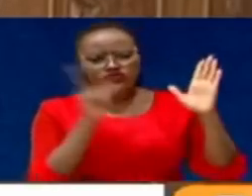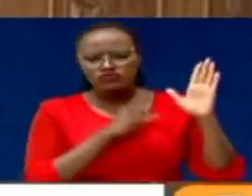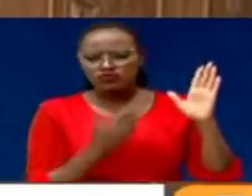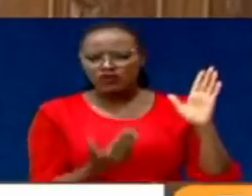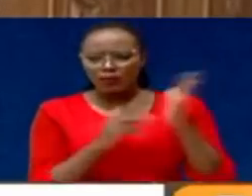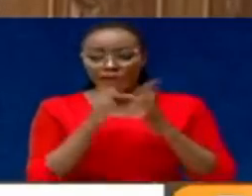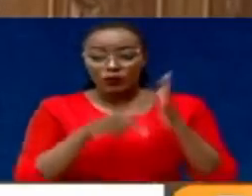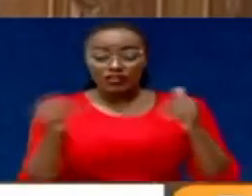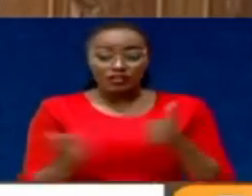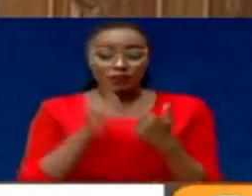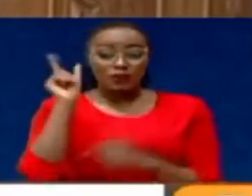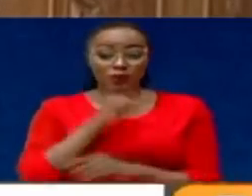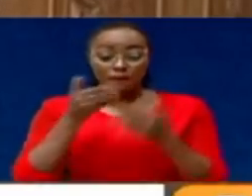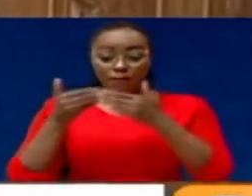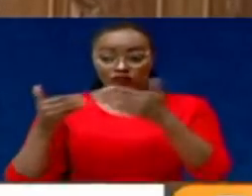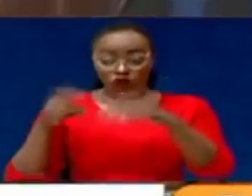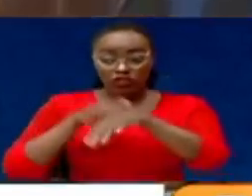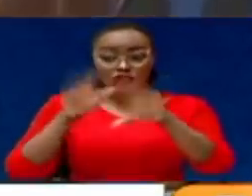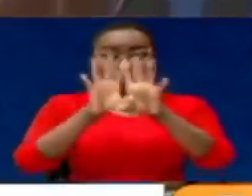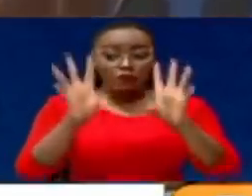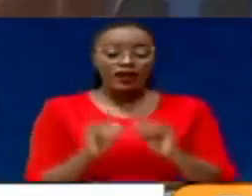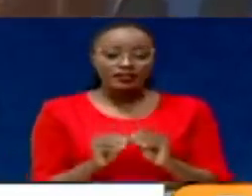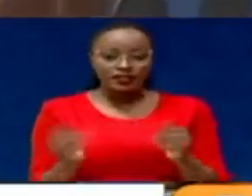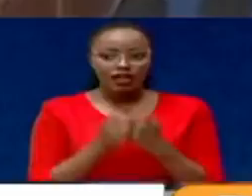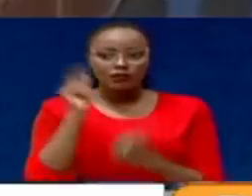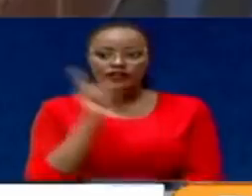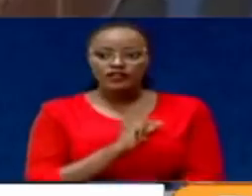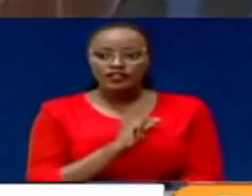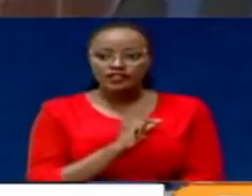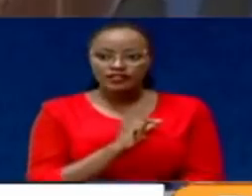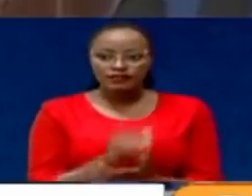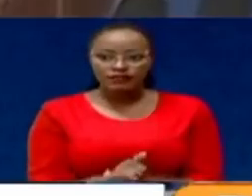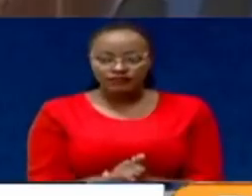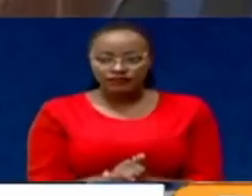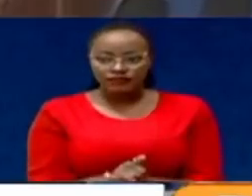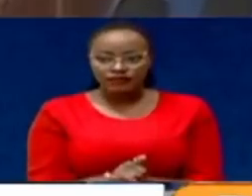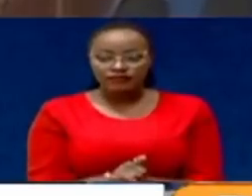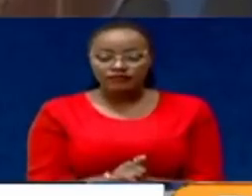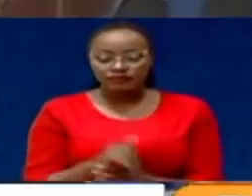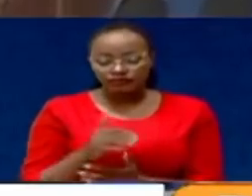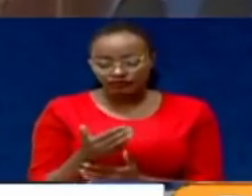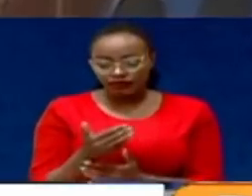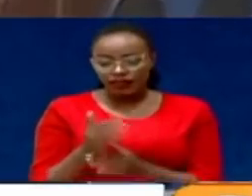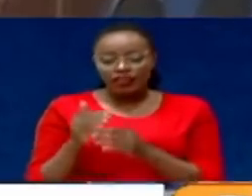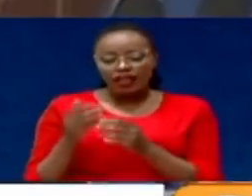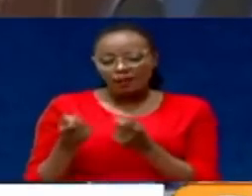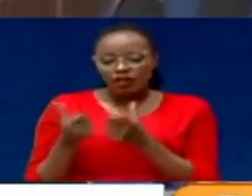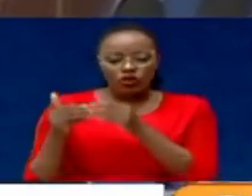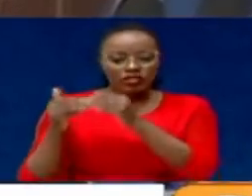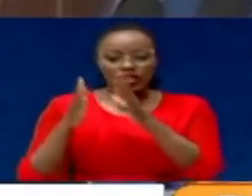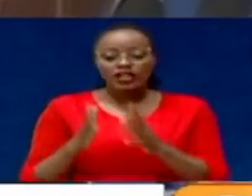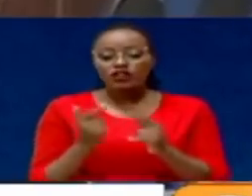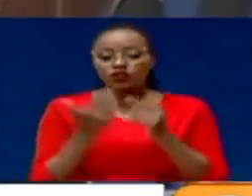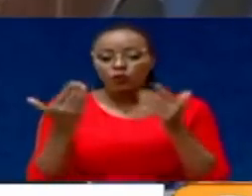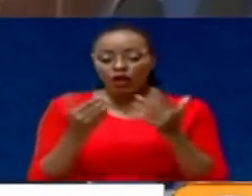So, and that has happened even before during the budget. I, Michael Ogada Okumu. Kiongozi wa wachache katika bunge